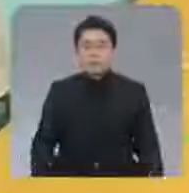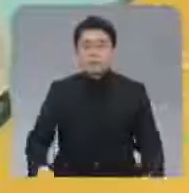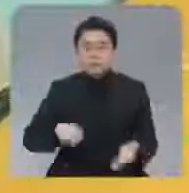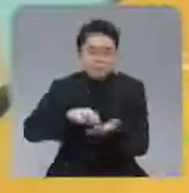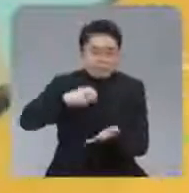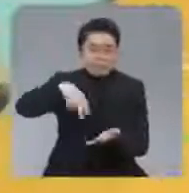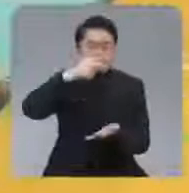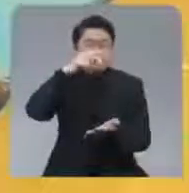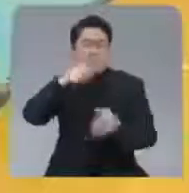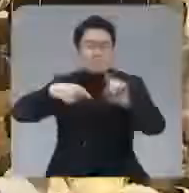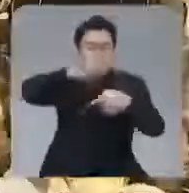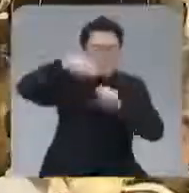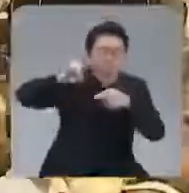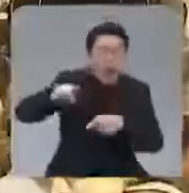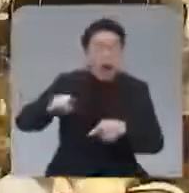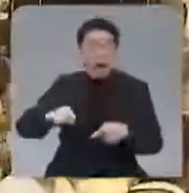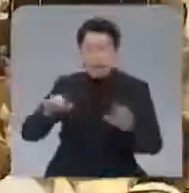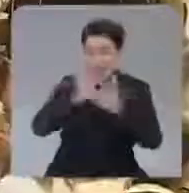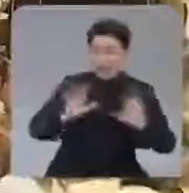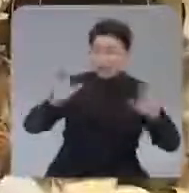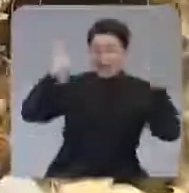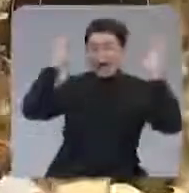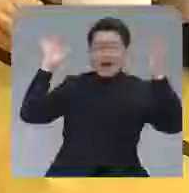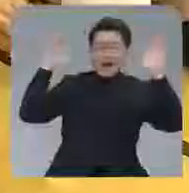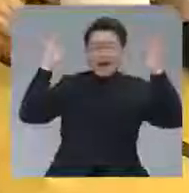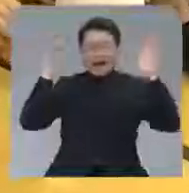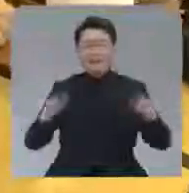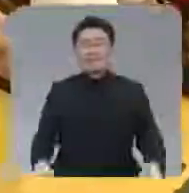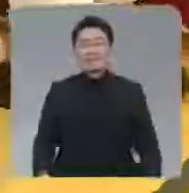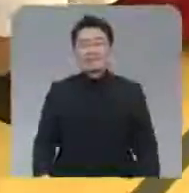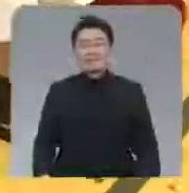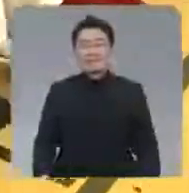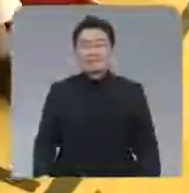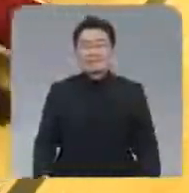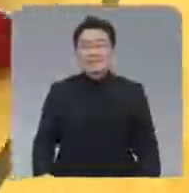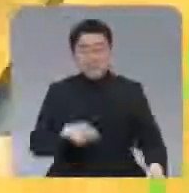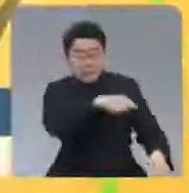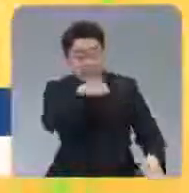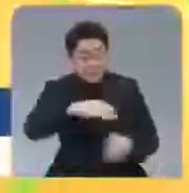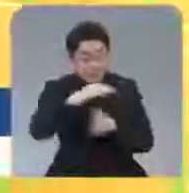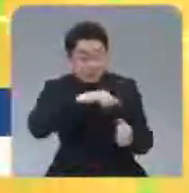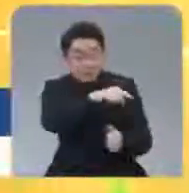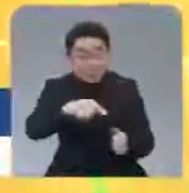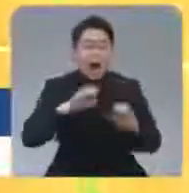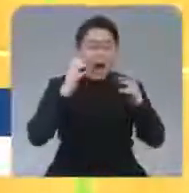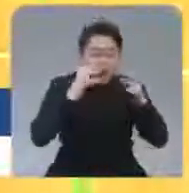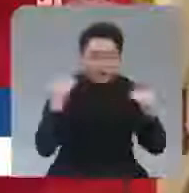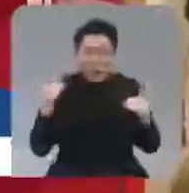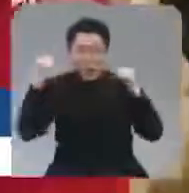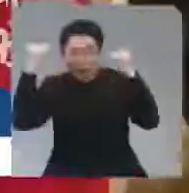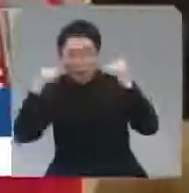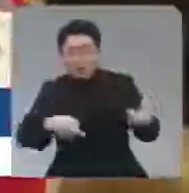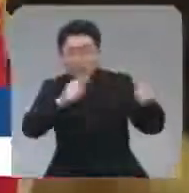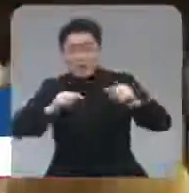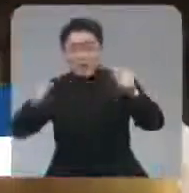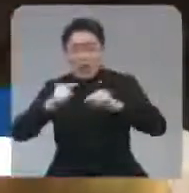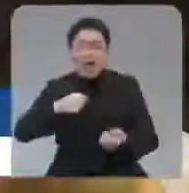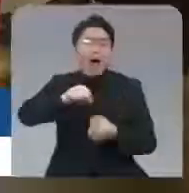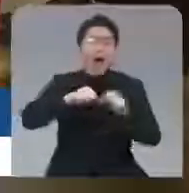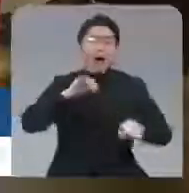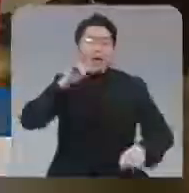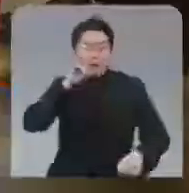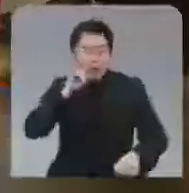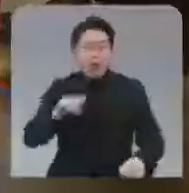International taekwondo Walikota tersebut merupakan kompetisi keenam dan diikuti oleh para pecandu olahraga seni beladiri Korea dari